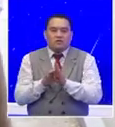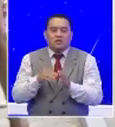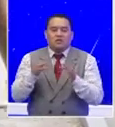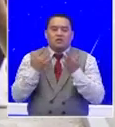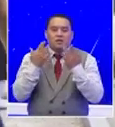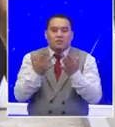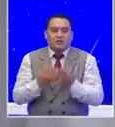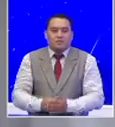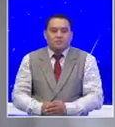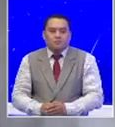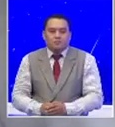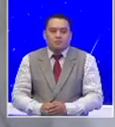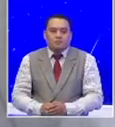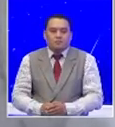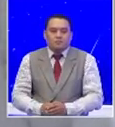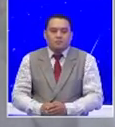санитарные нормы.